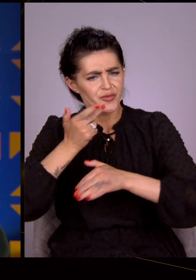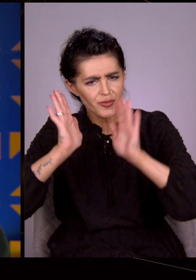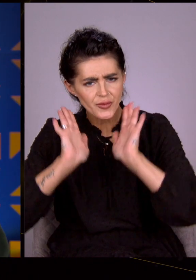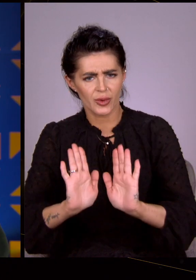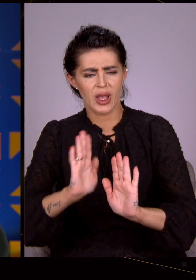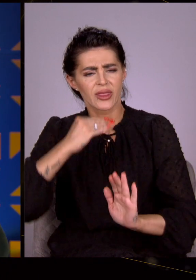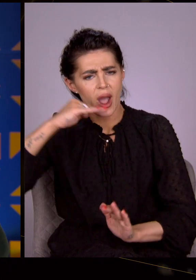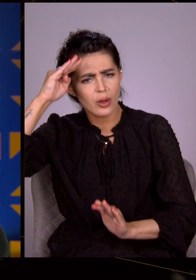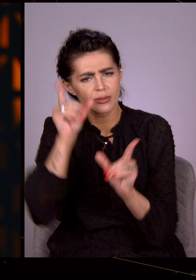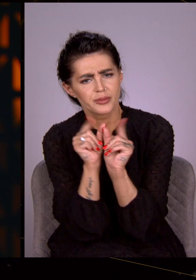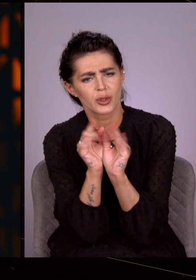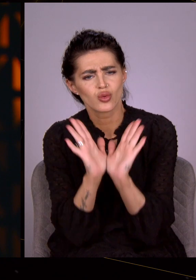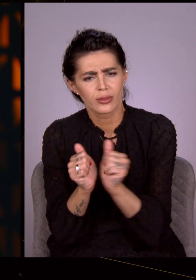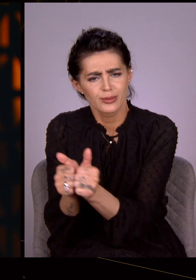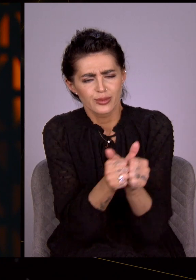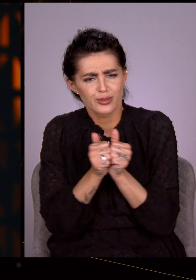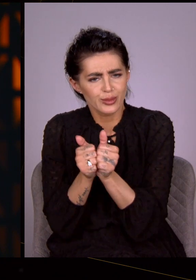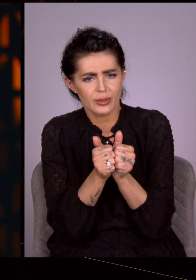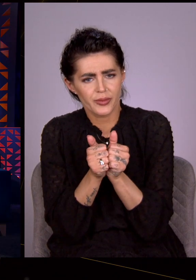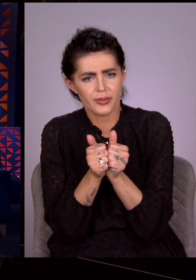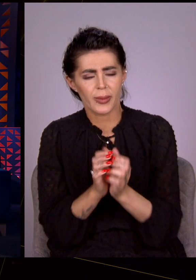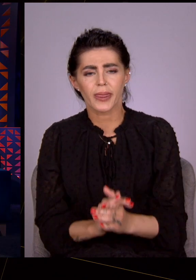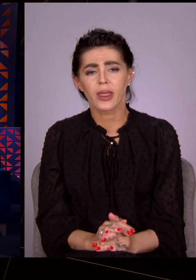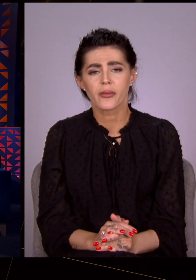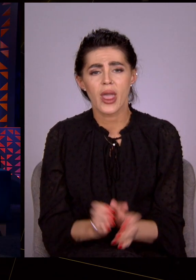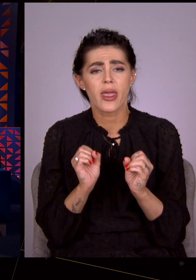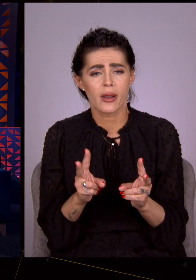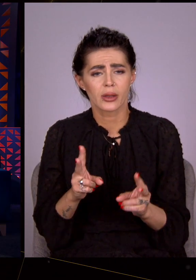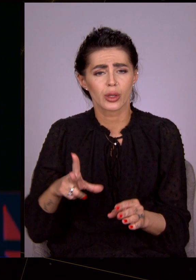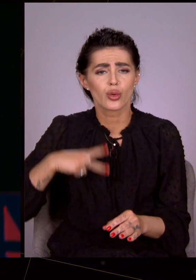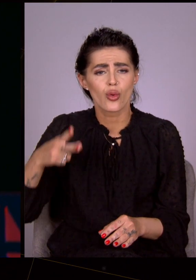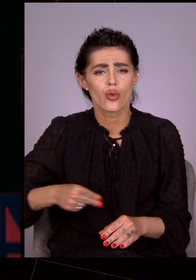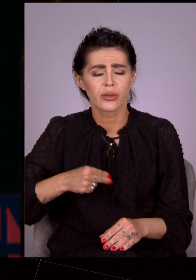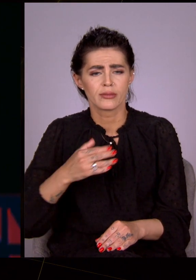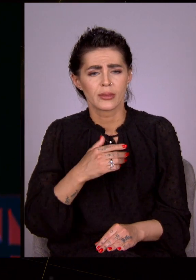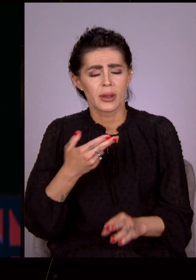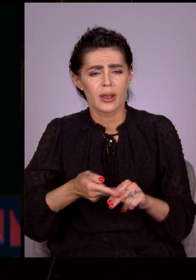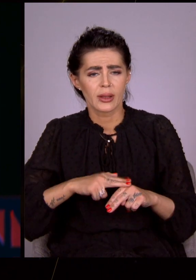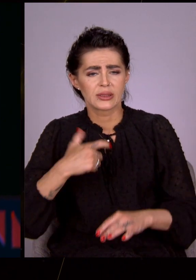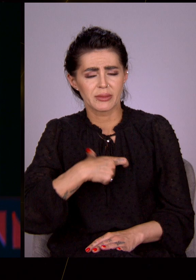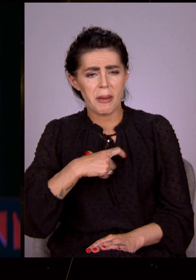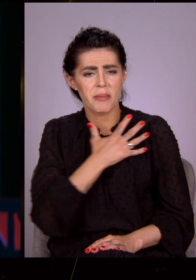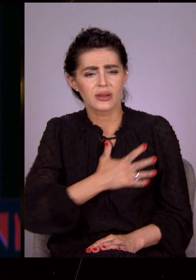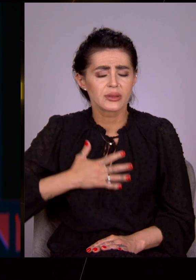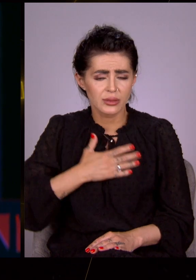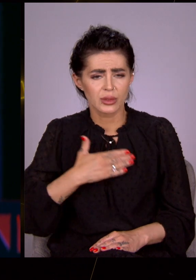татова доця. А як Іринка перенесла смерть тата? Вона так відчувала,